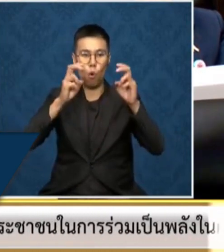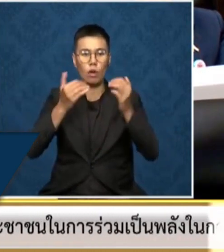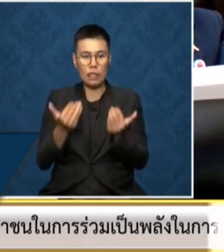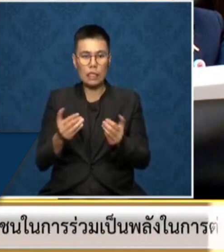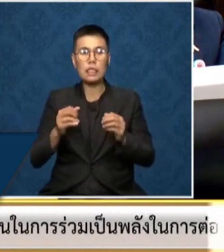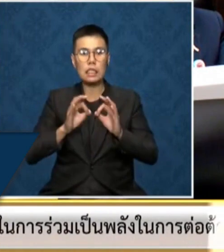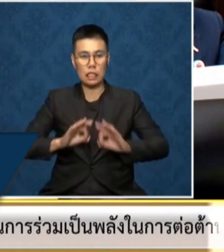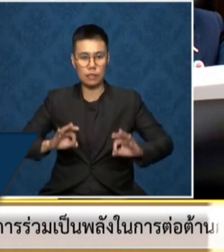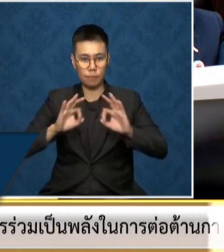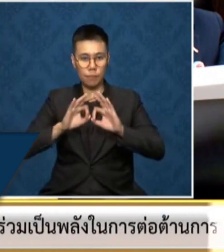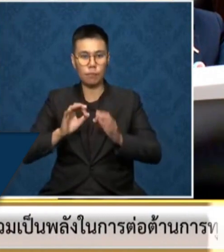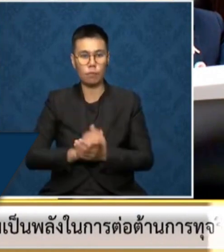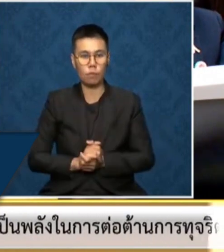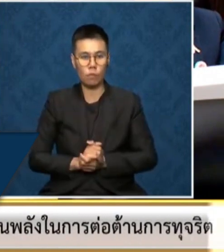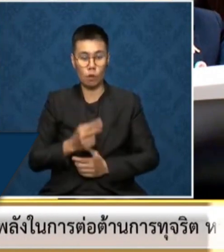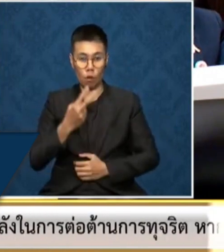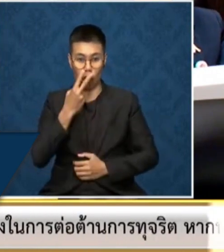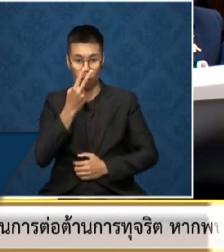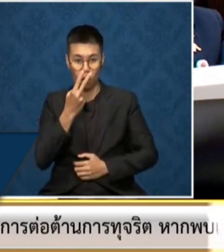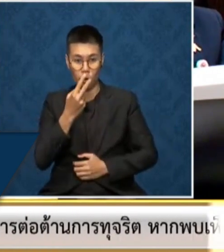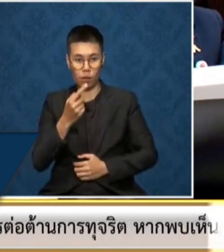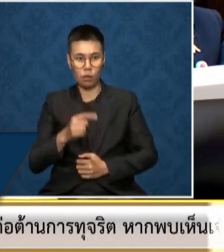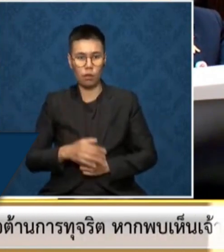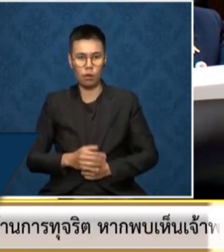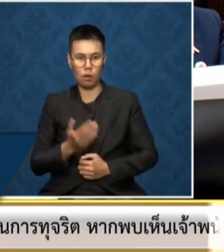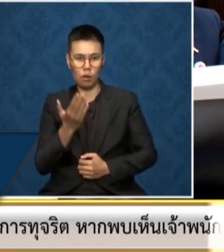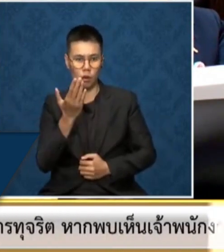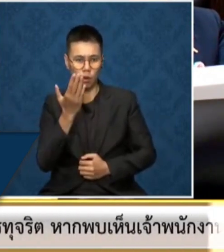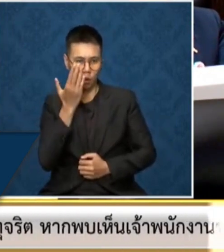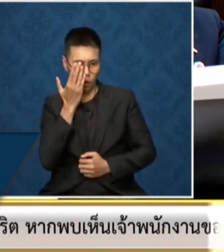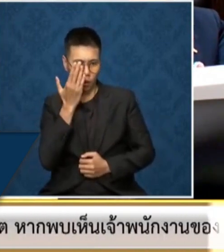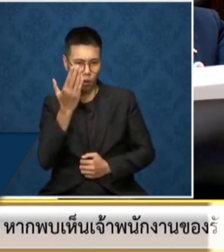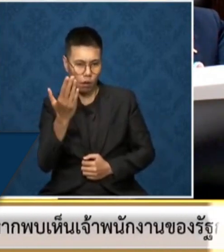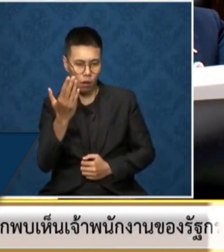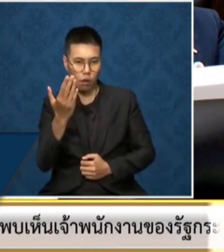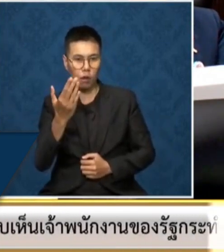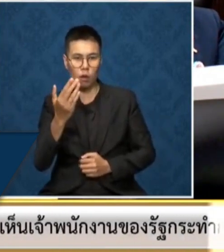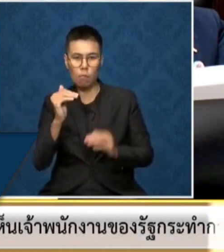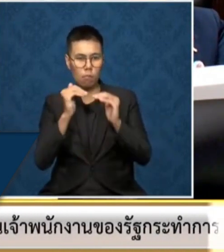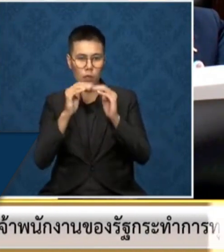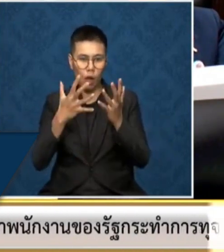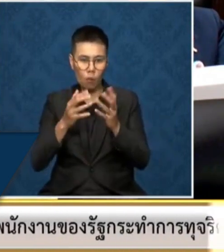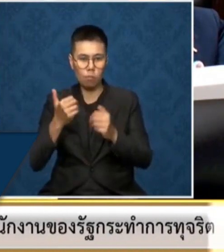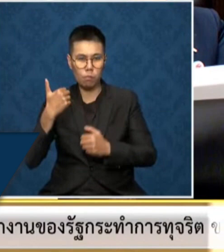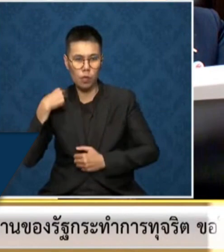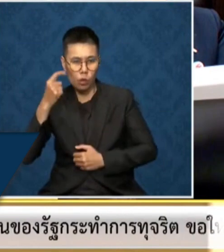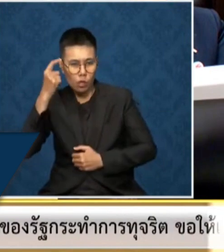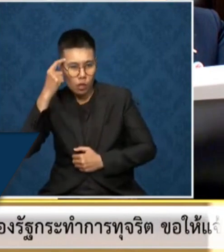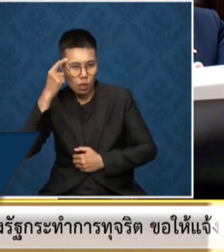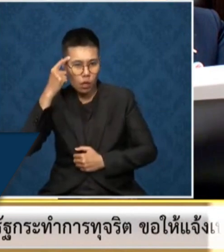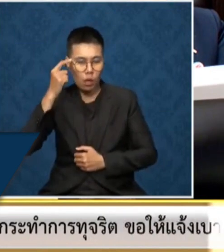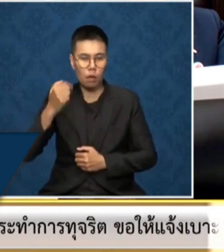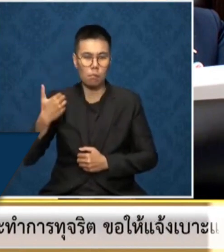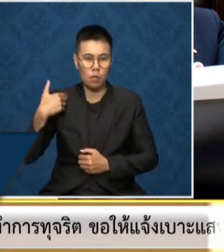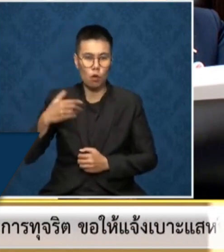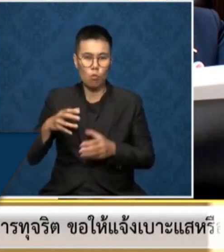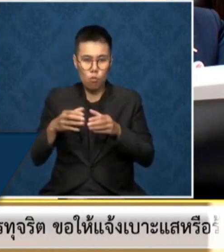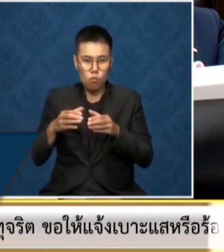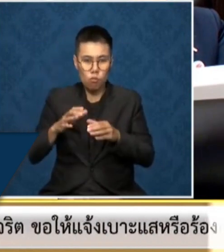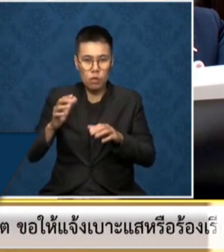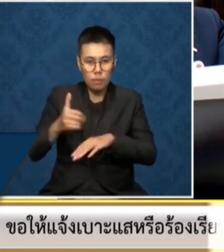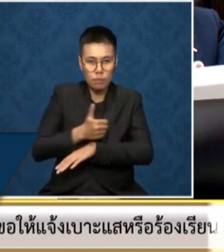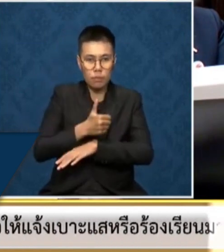ว่าท่านกำลงจะใช้สายตาซึ่งสั้นยาวไม่เท่ากันซึงมีกรอบ มมุมมอง มีวิธี meatsız มีความเปพัการเมือง